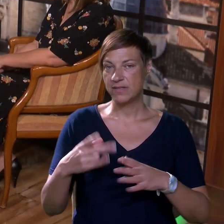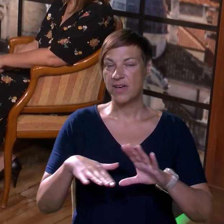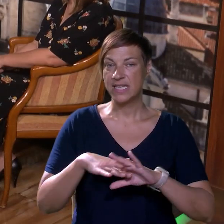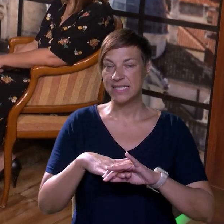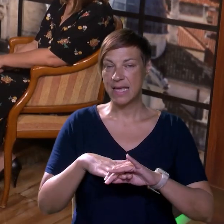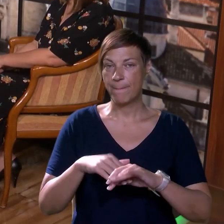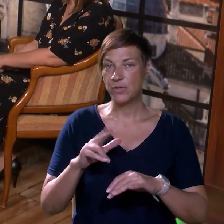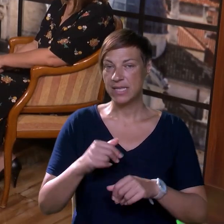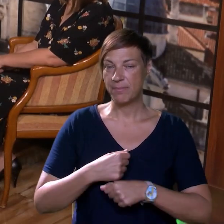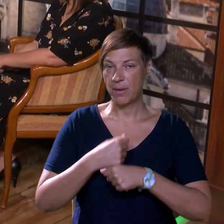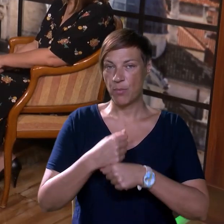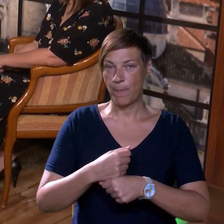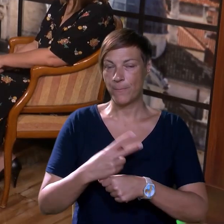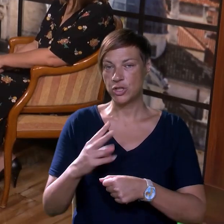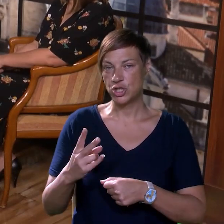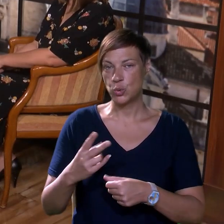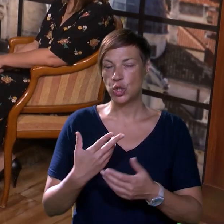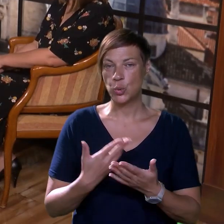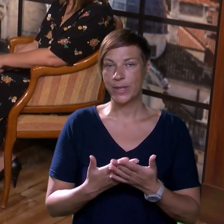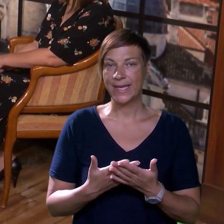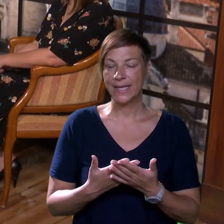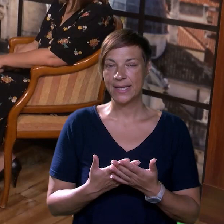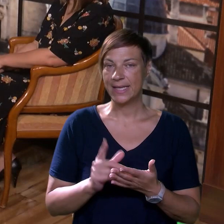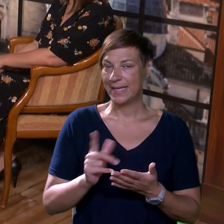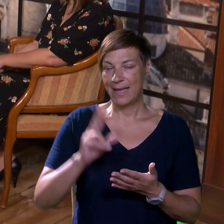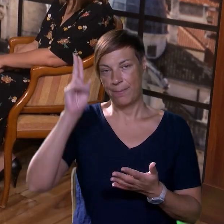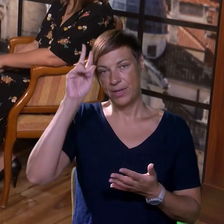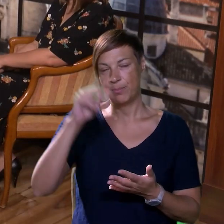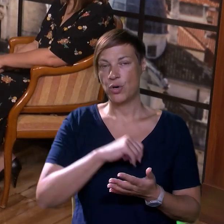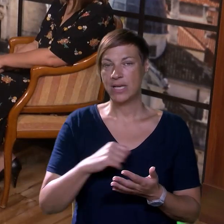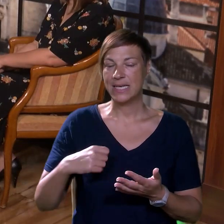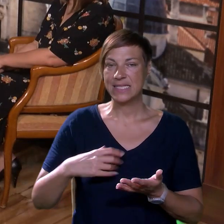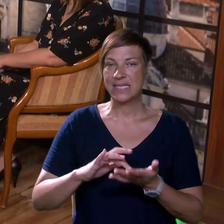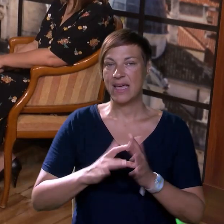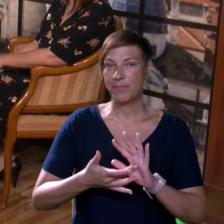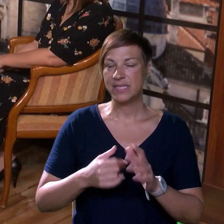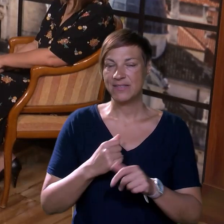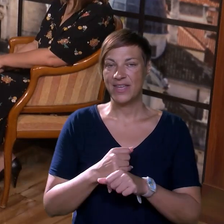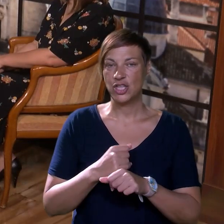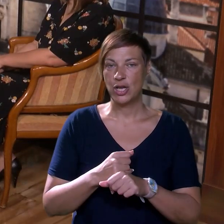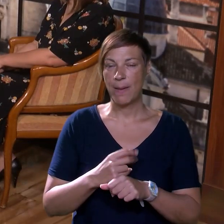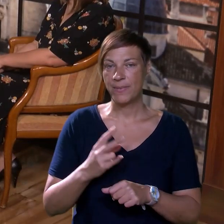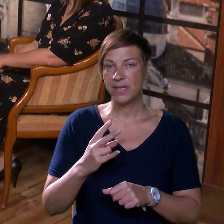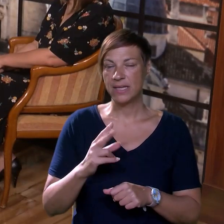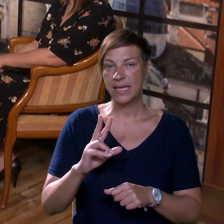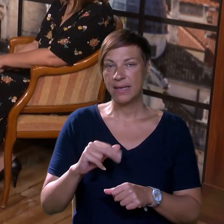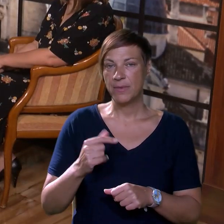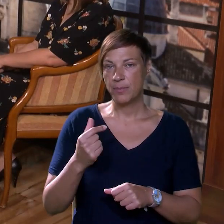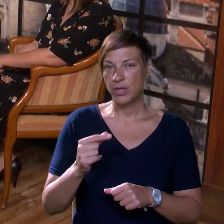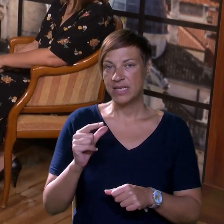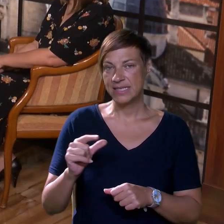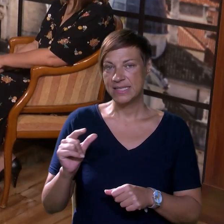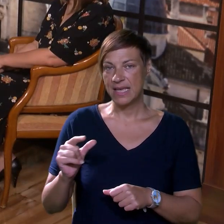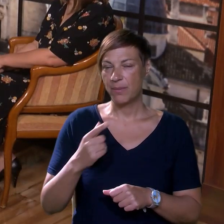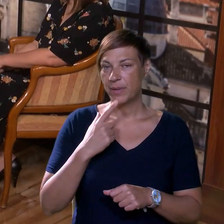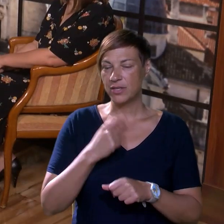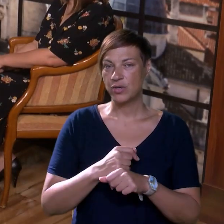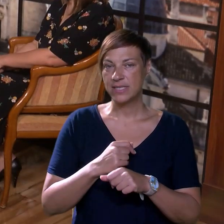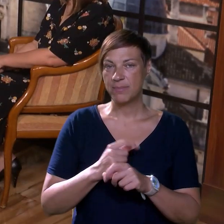zaposlena, oni imaju suport i drugi, jer inače ne bi mogli sami to sve napraviti. Drugo, onda imamo jedan segment koji se